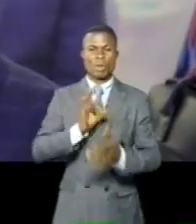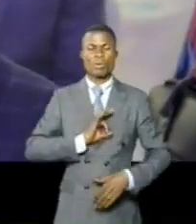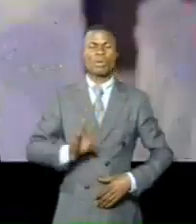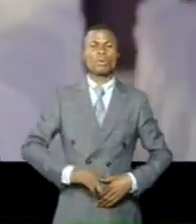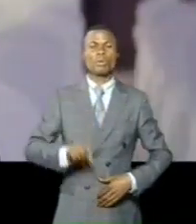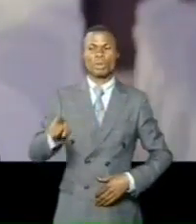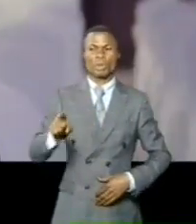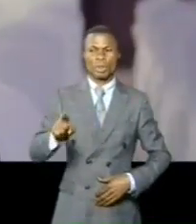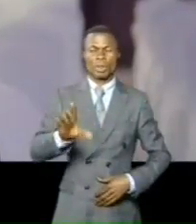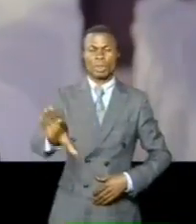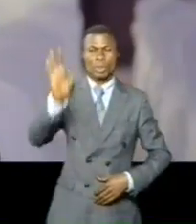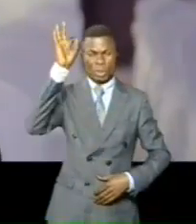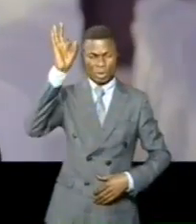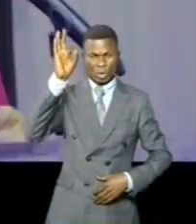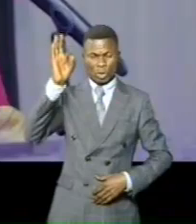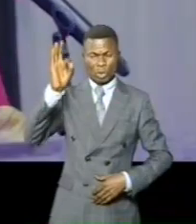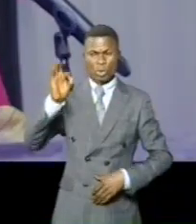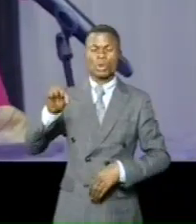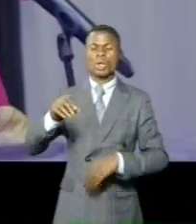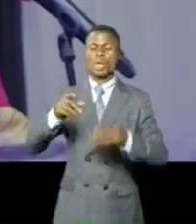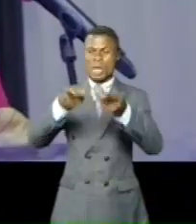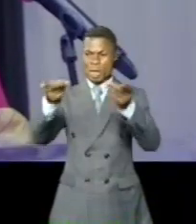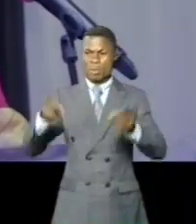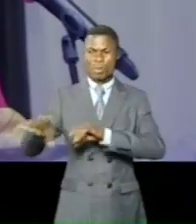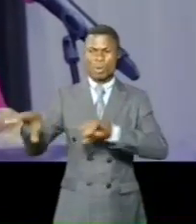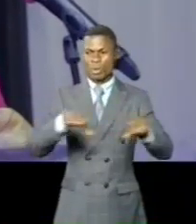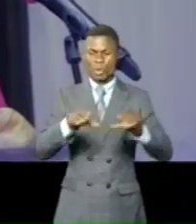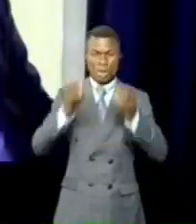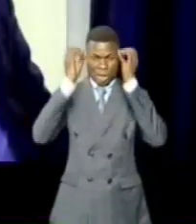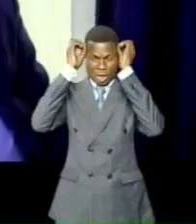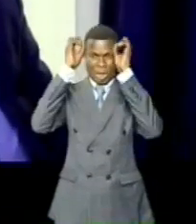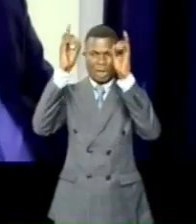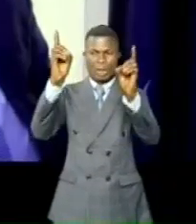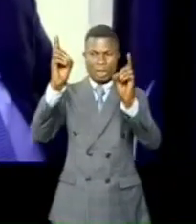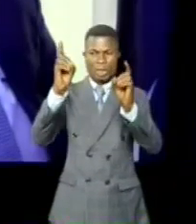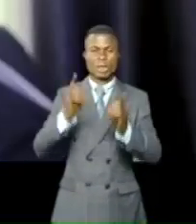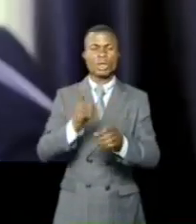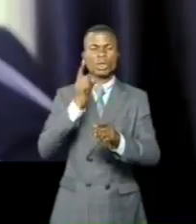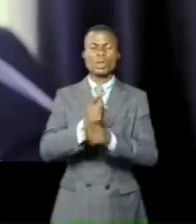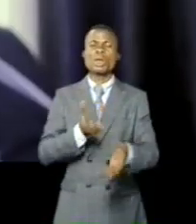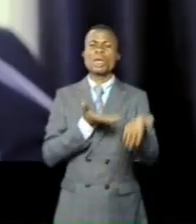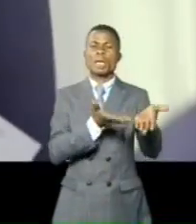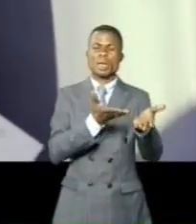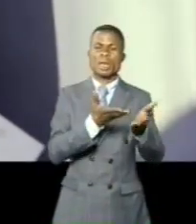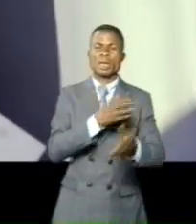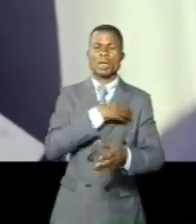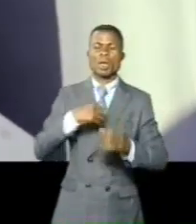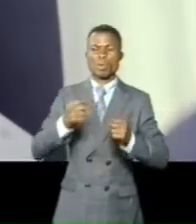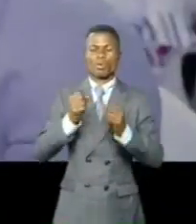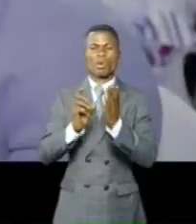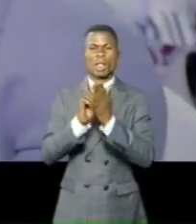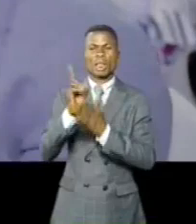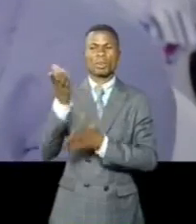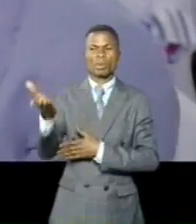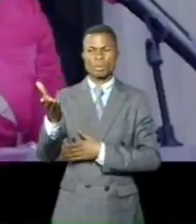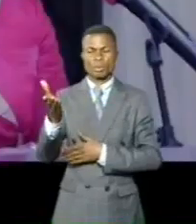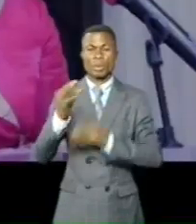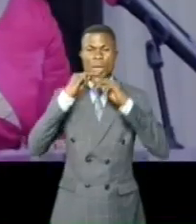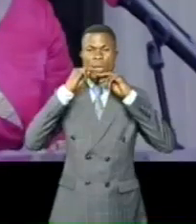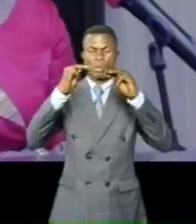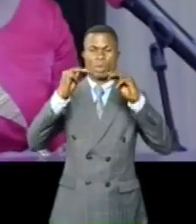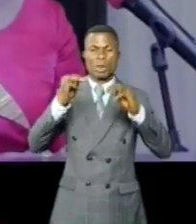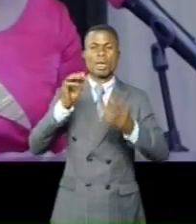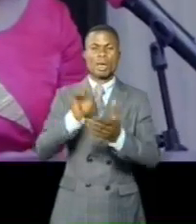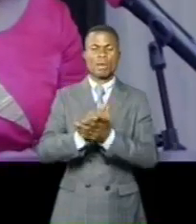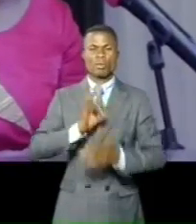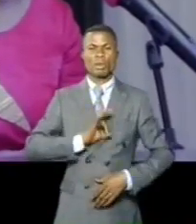Tshisekedi, en choisissant parmi ses axes d'intervention, l'éducation peut justement aider d'autres femmes fortes à émerger. C'est le message que la